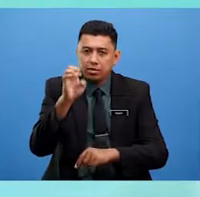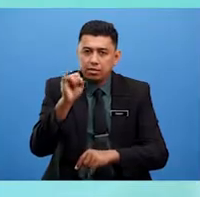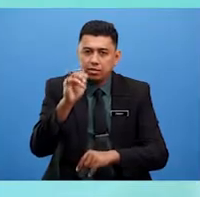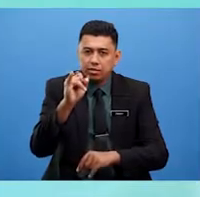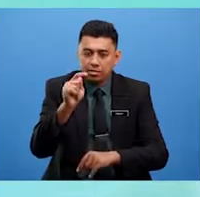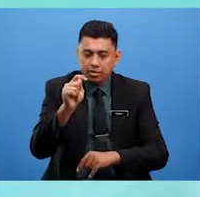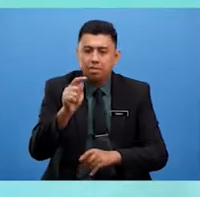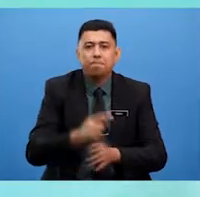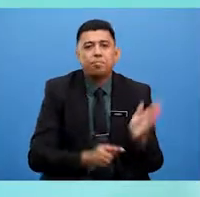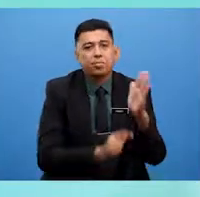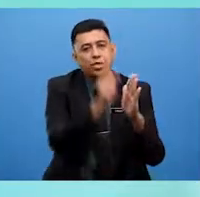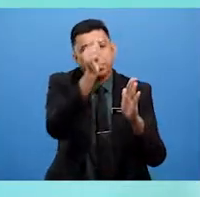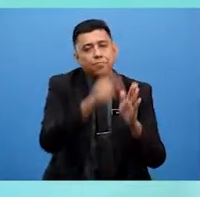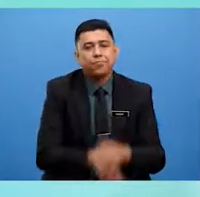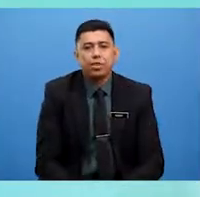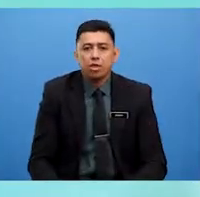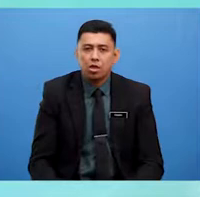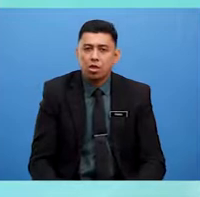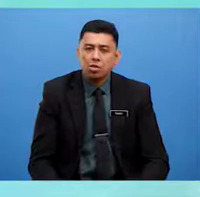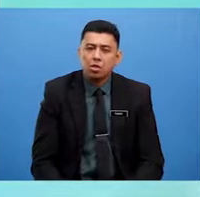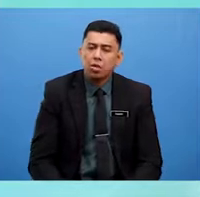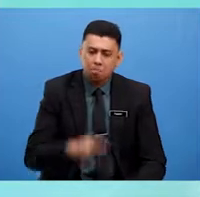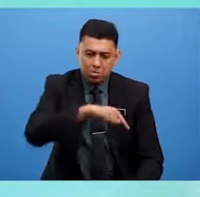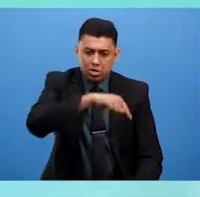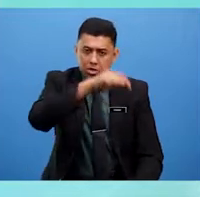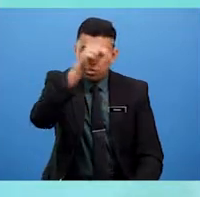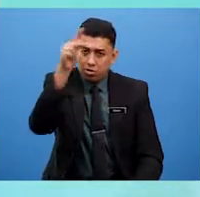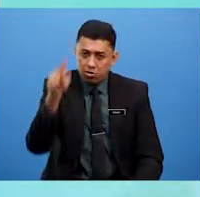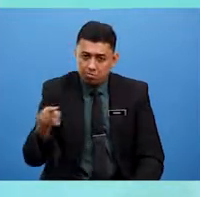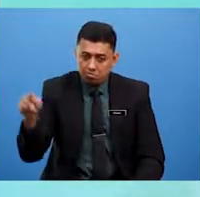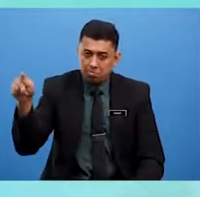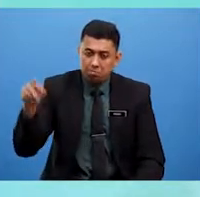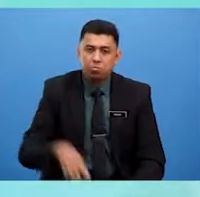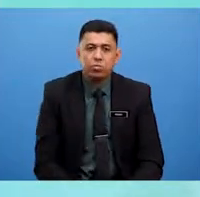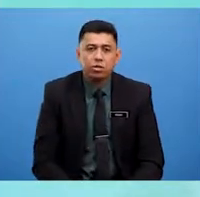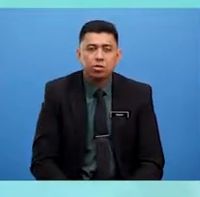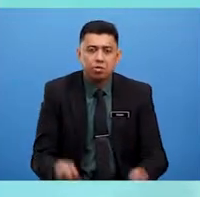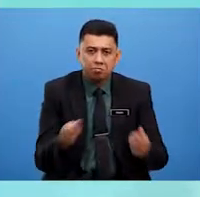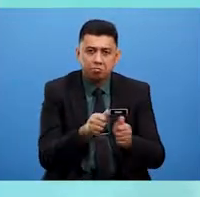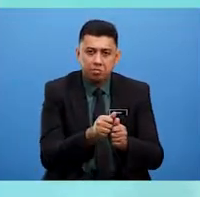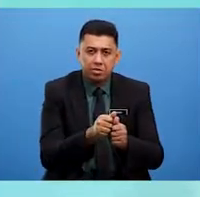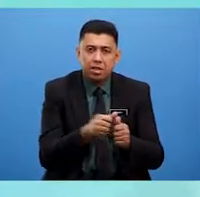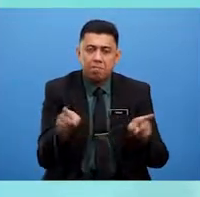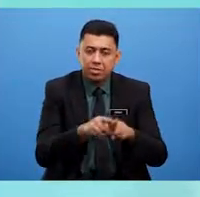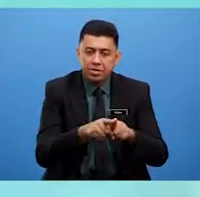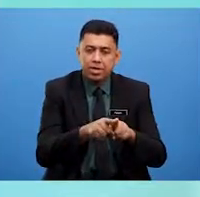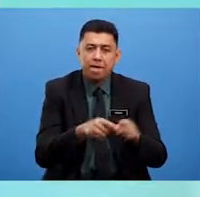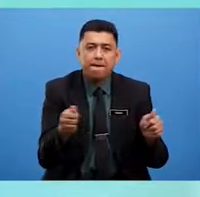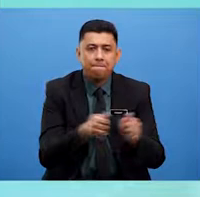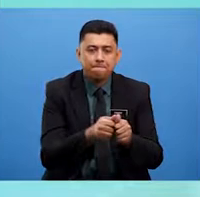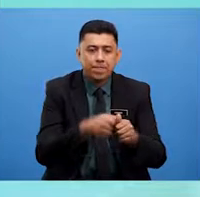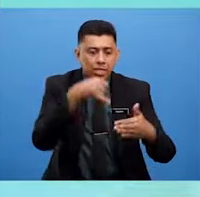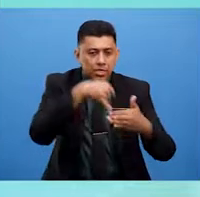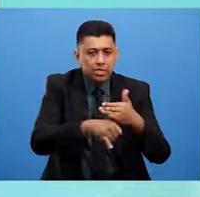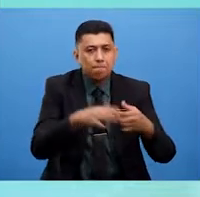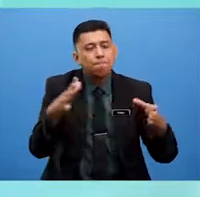Dalam periodisasi latihan, keluk intensiti biasanya bertimbal balik dengan keluk isi padu. Dengan peningkatan